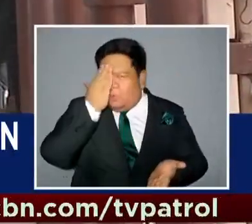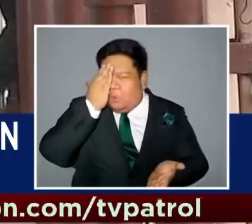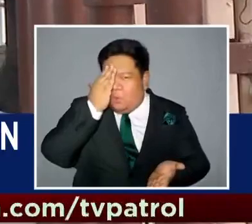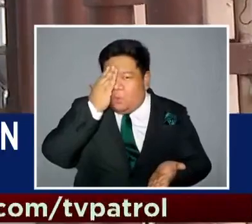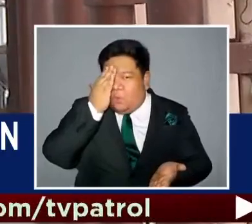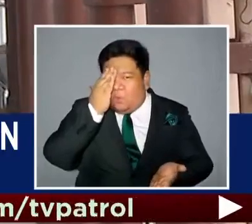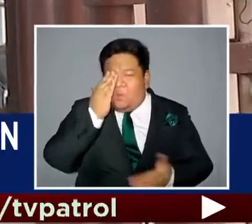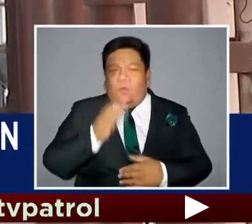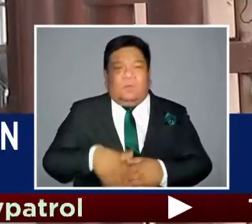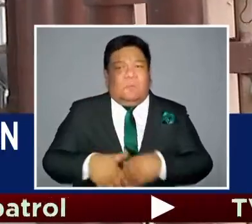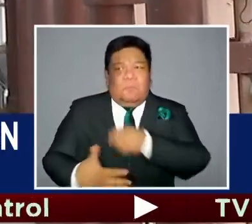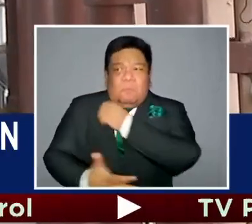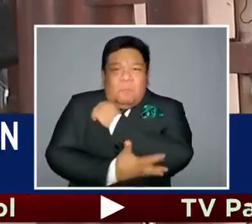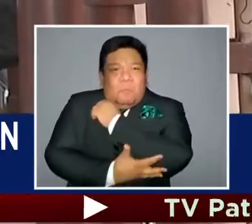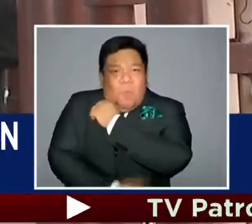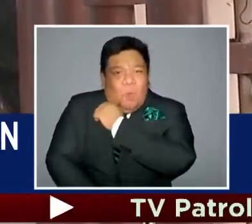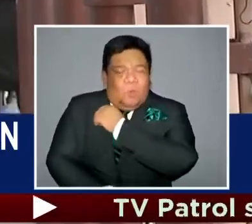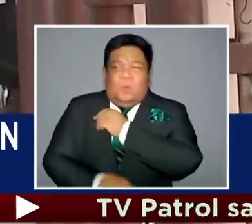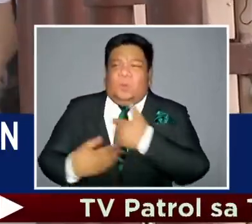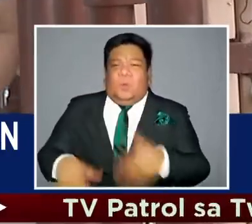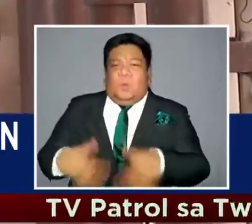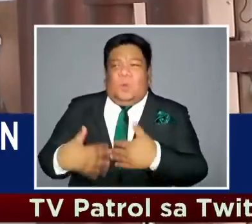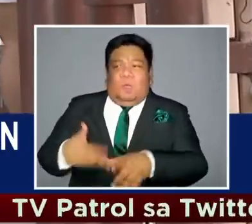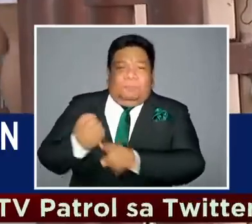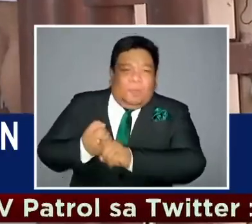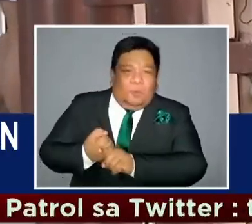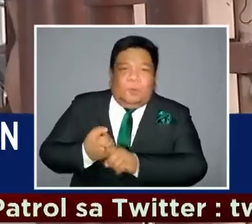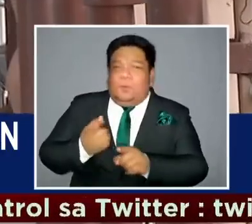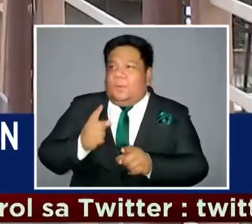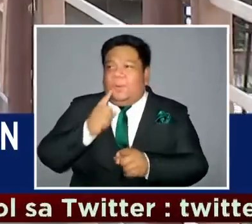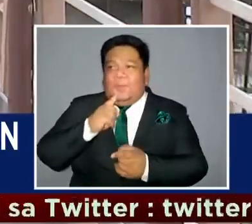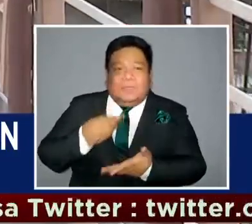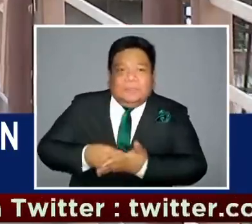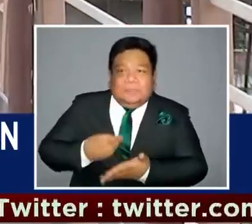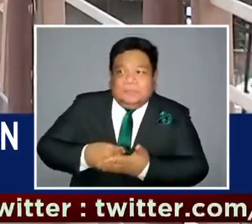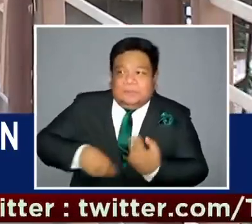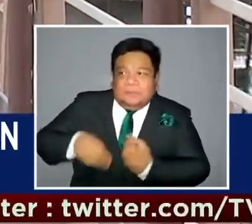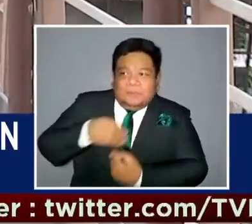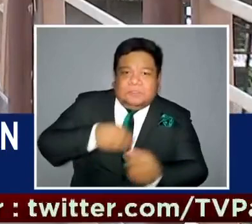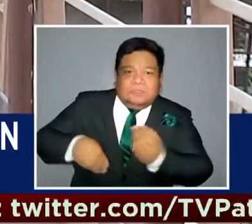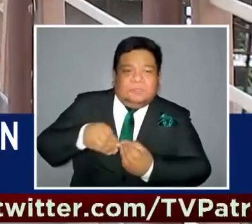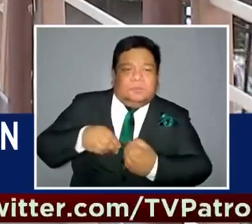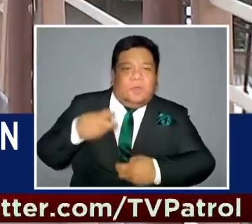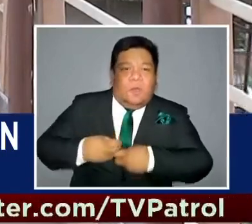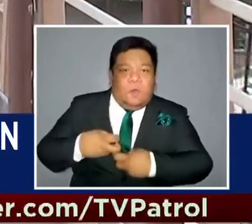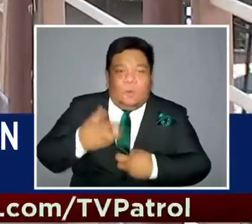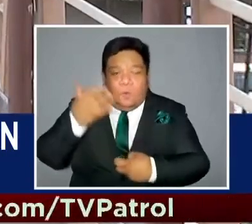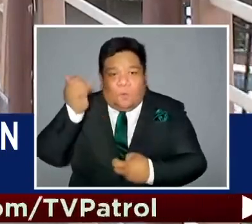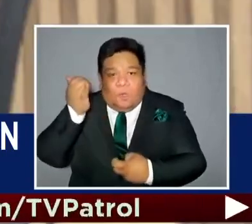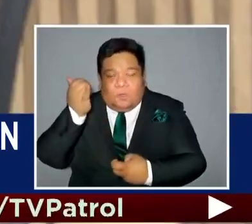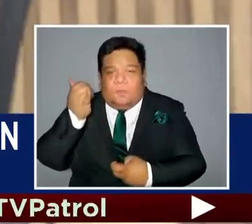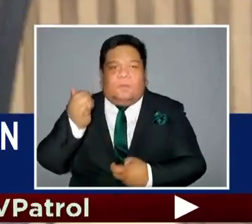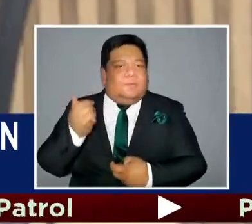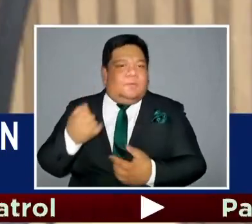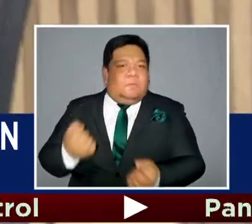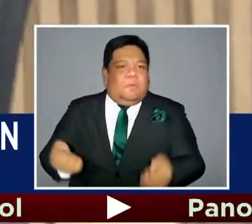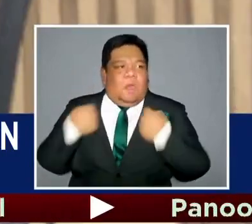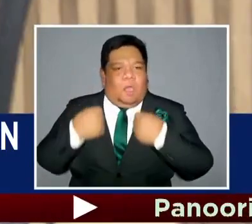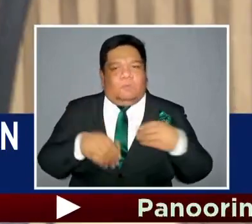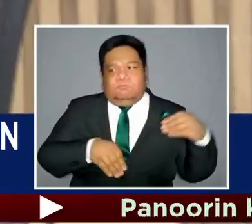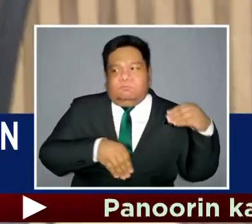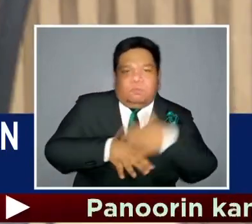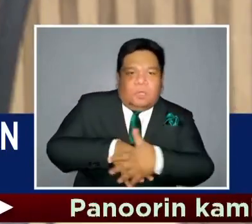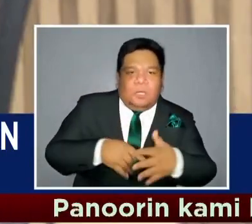most vulnerable. Income effects still dominated the effects of inflation. That to me